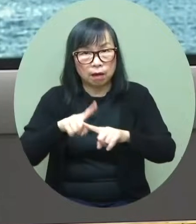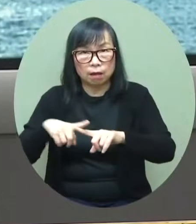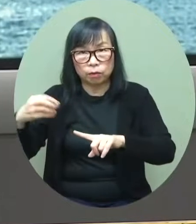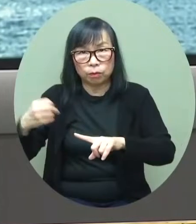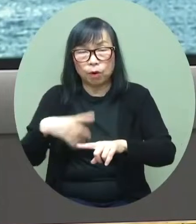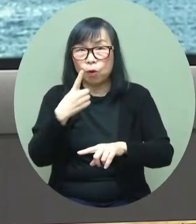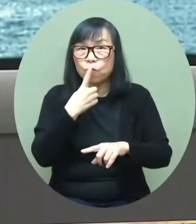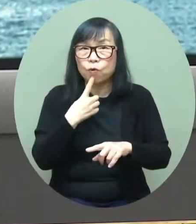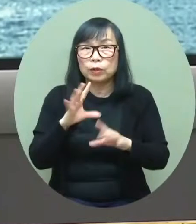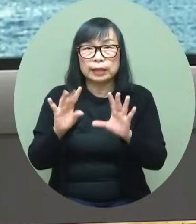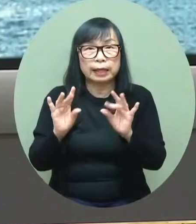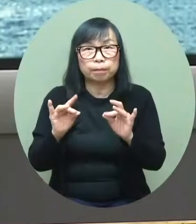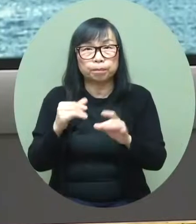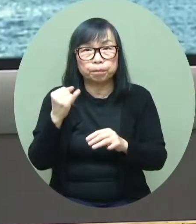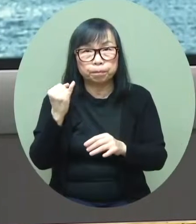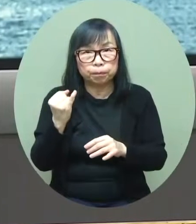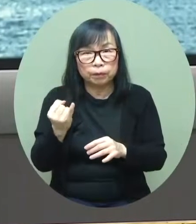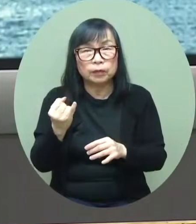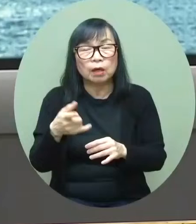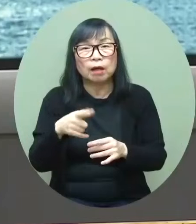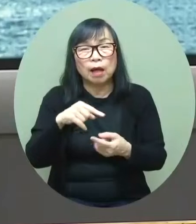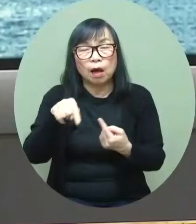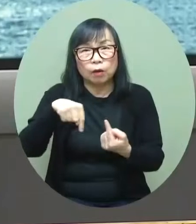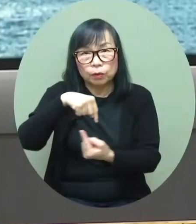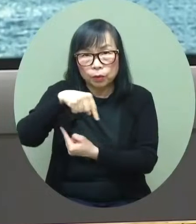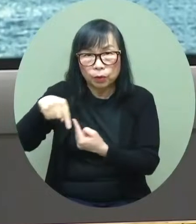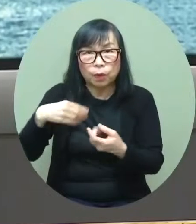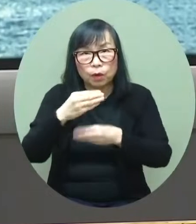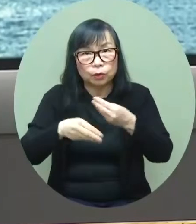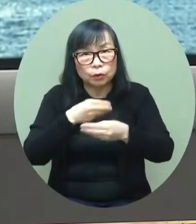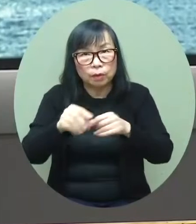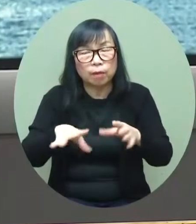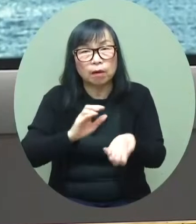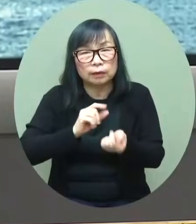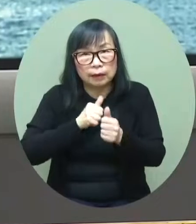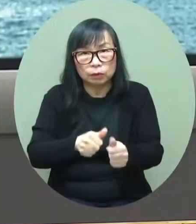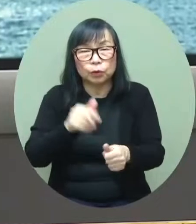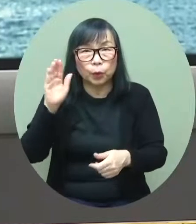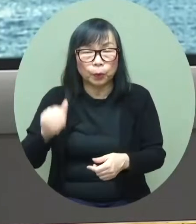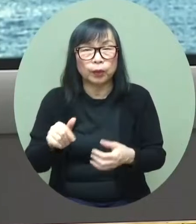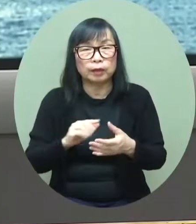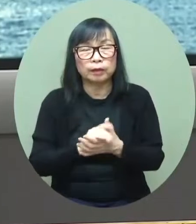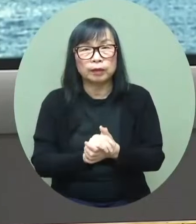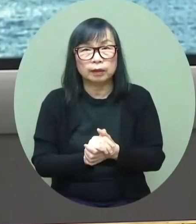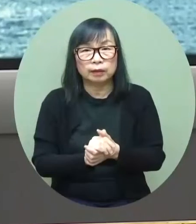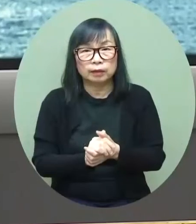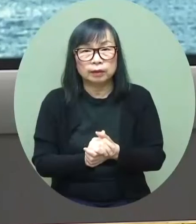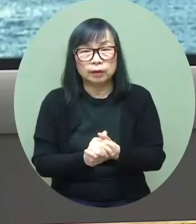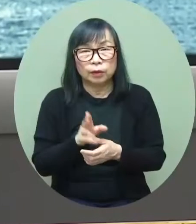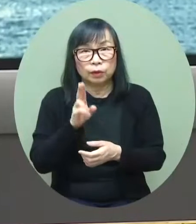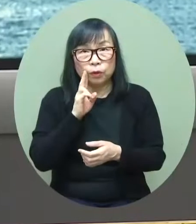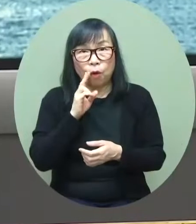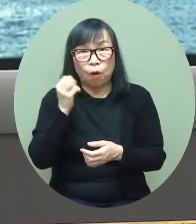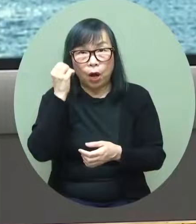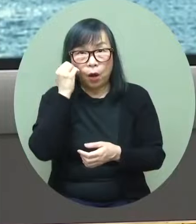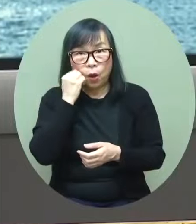個血液係有唔正常需要跟進嘅，我哋都會轉介佢一個傳染病專科嘅跟進。咁另外，如果佢係院